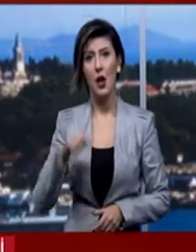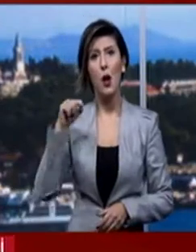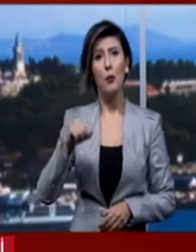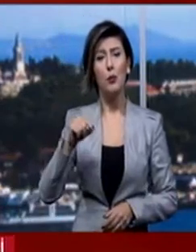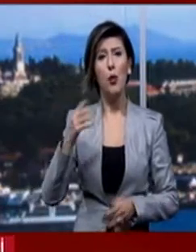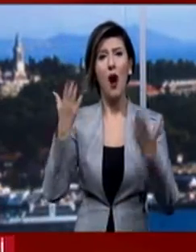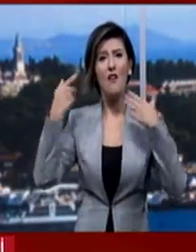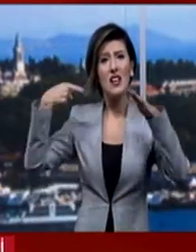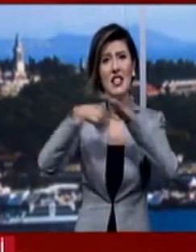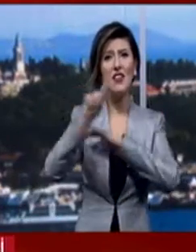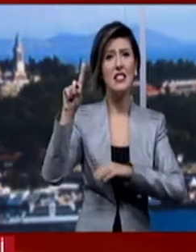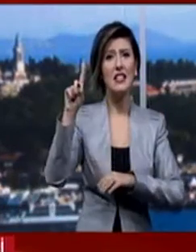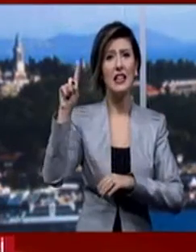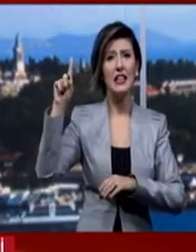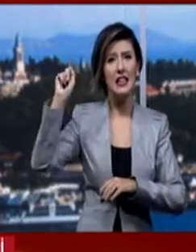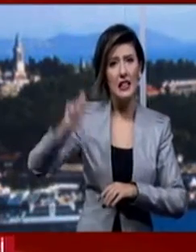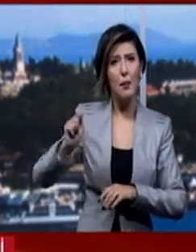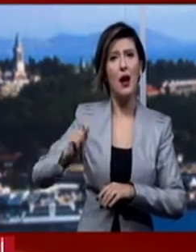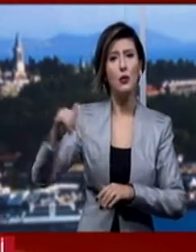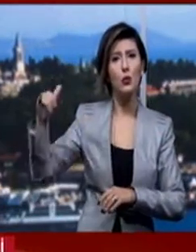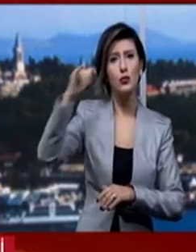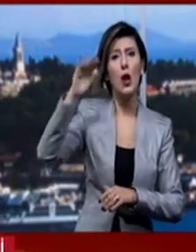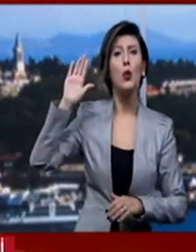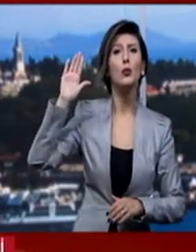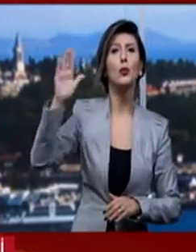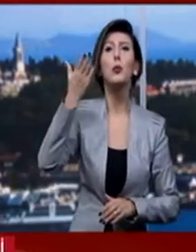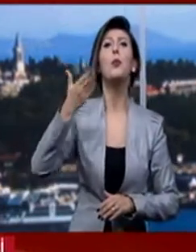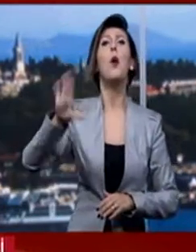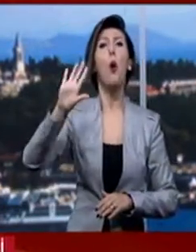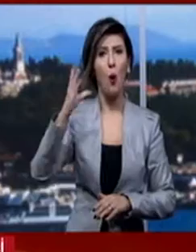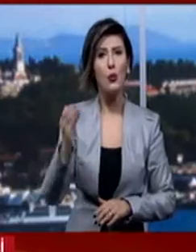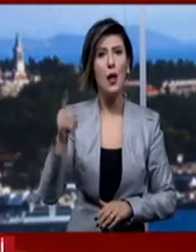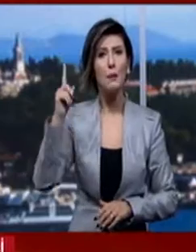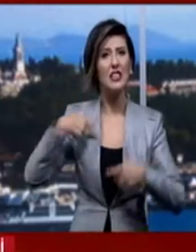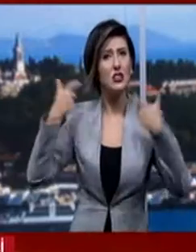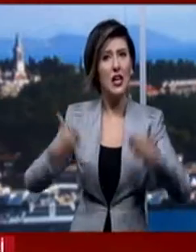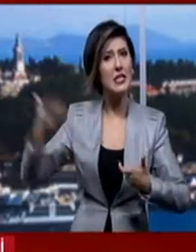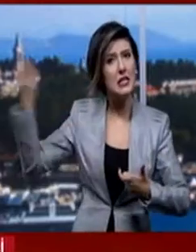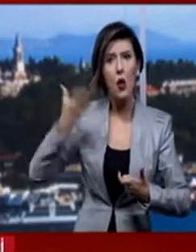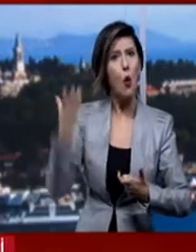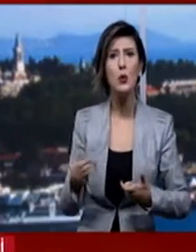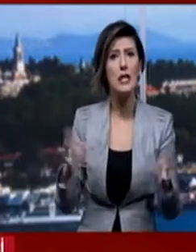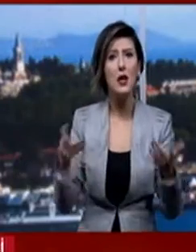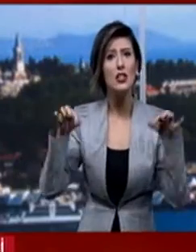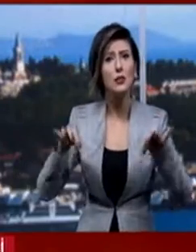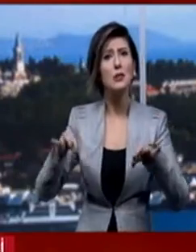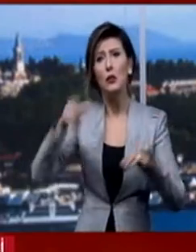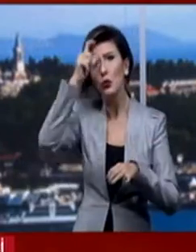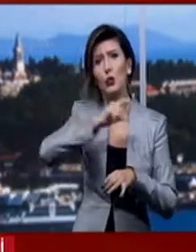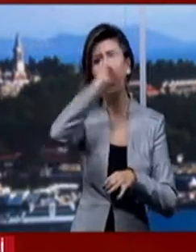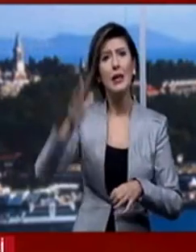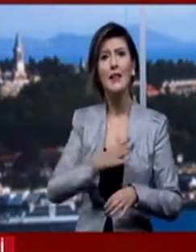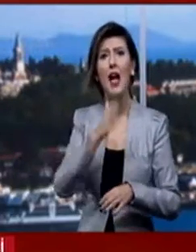hava sahası ihlali yapan uçaklar durdurulmamış olsaydı ve bir şehrimize saldırmış olsaydı şu anda herhalde Türkiye'de herkes